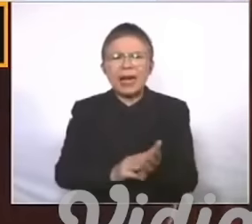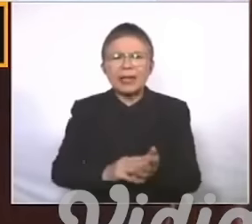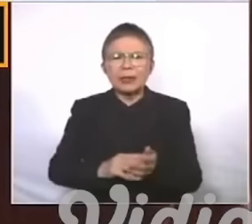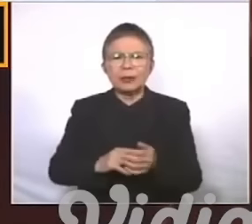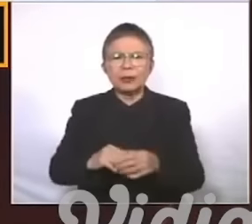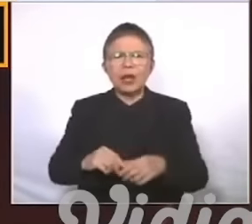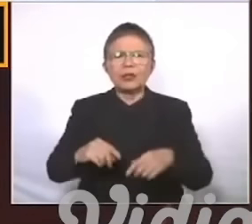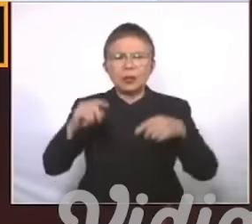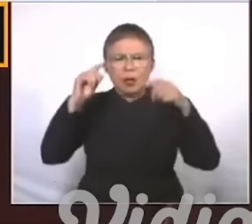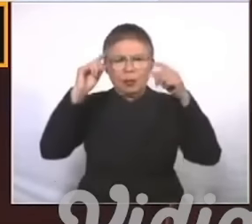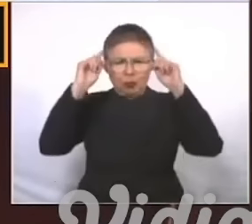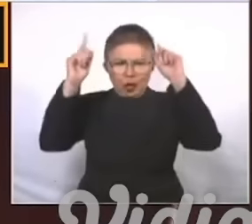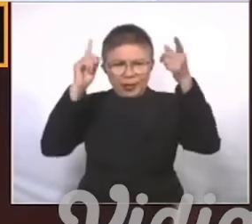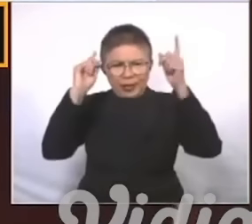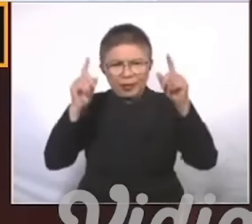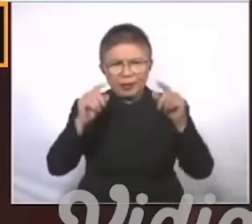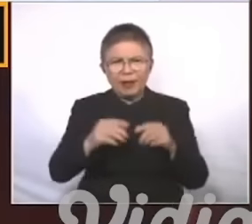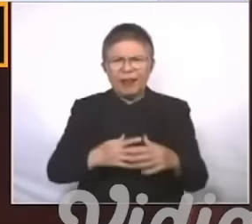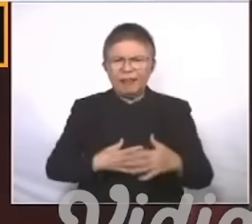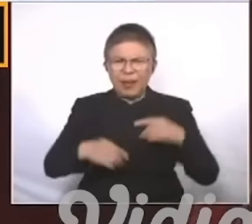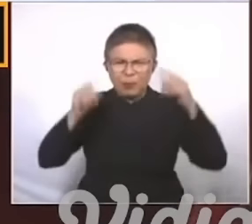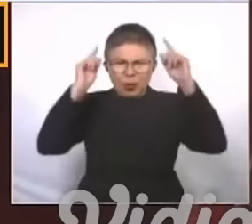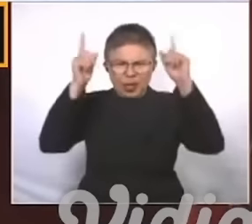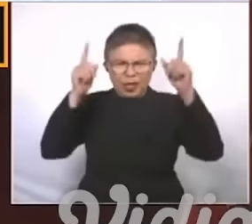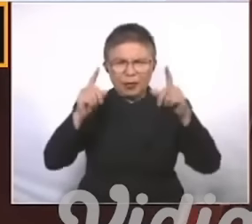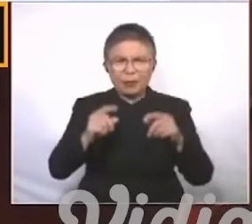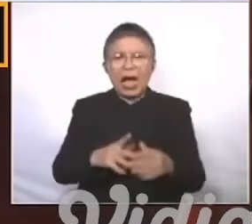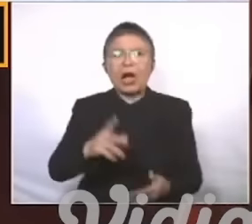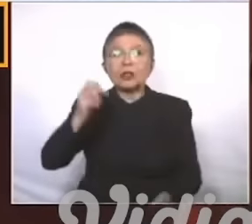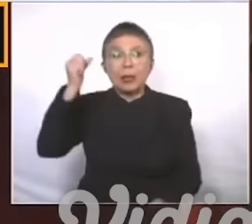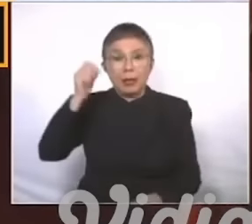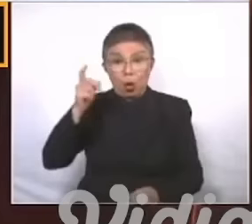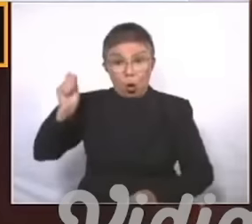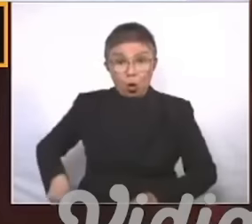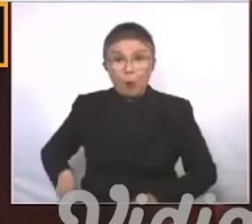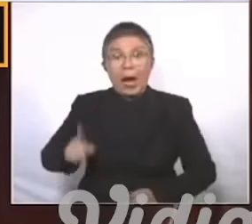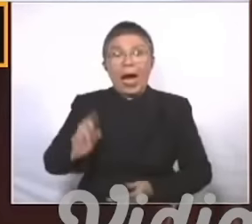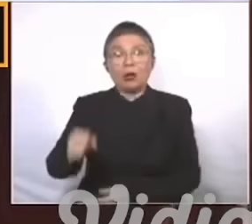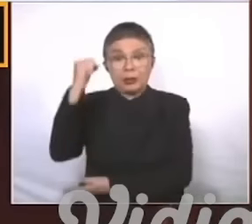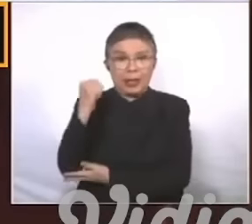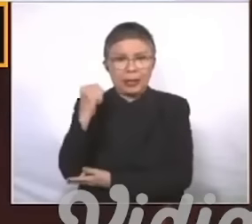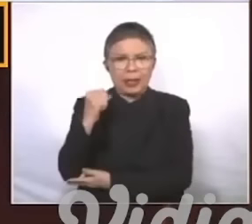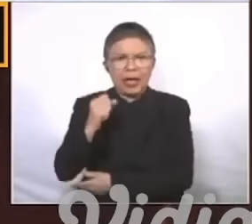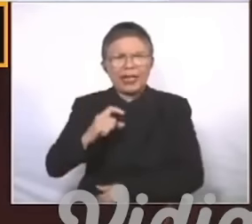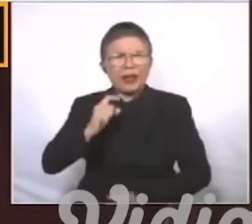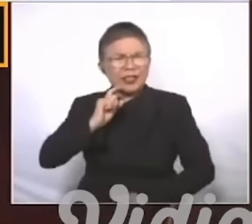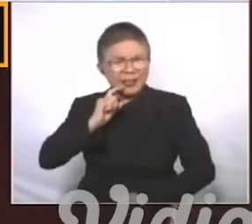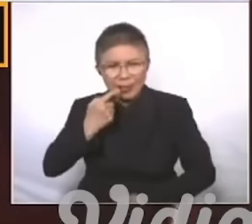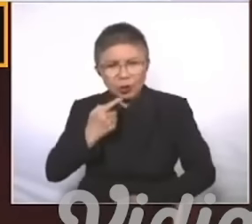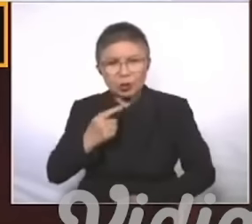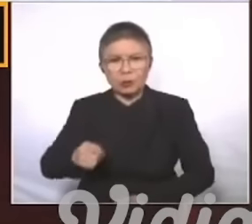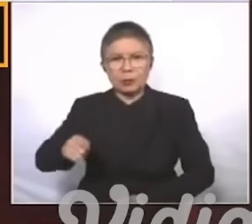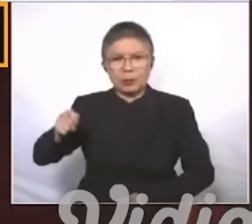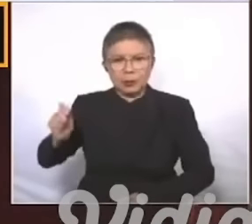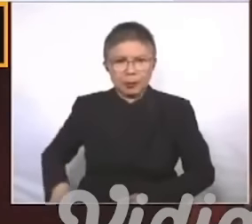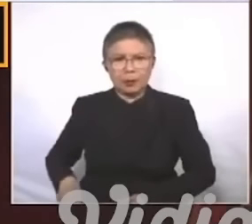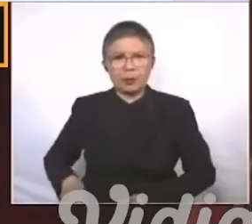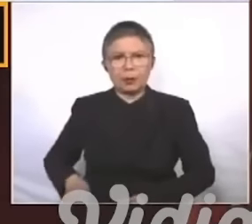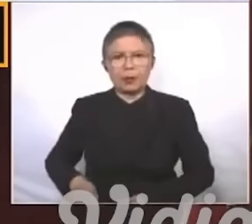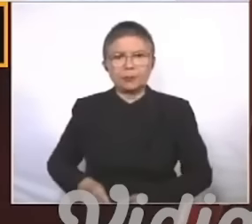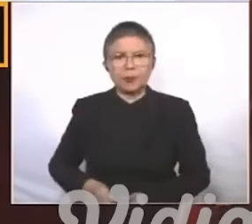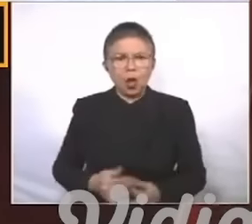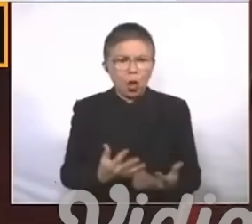political will. Di antara political will yang paling penting itu adalah penegakan hukum. Political will untuk menegakkan hukum itu adalah kuncinya.